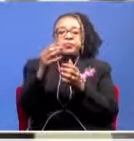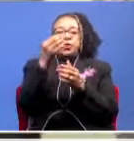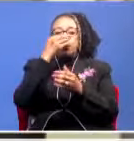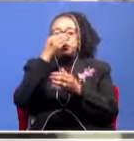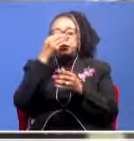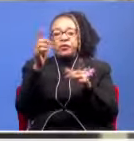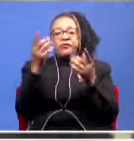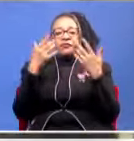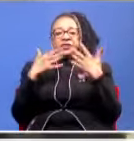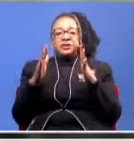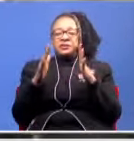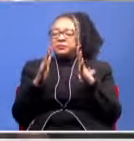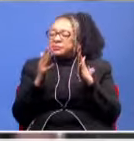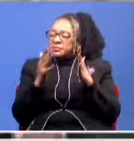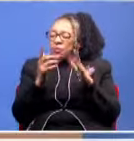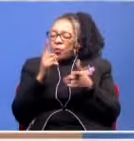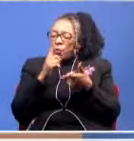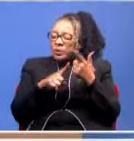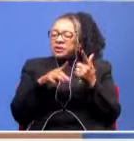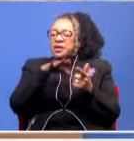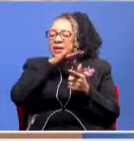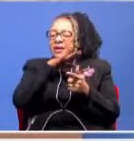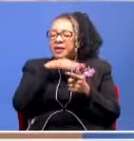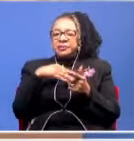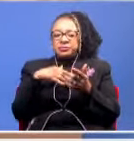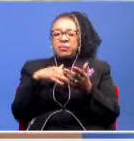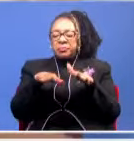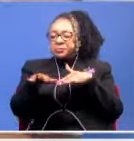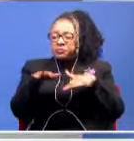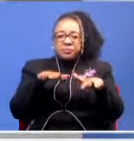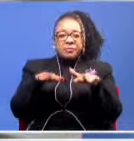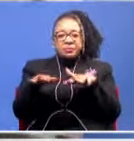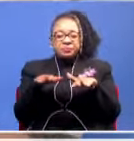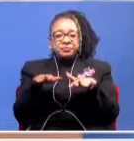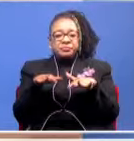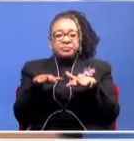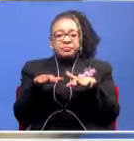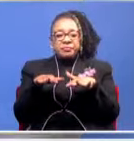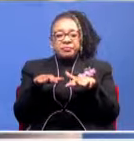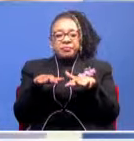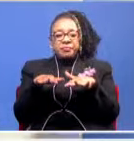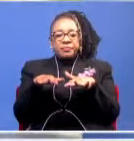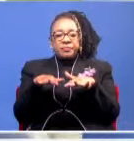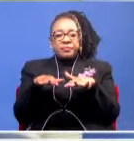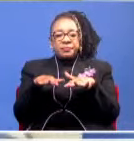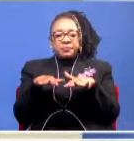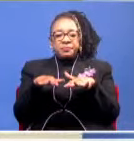Ni karata gani hii ya Raila? You know how hard it is to drive your boss. Today I've been driving my